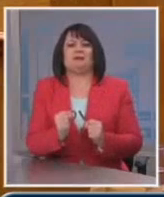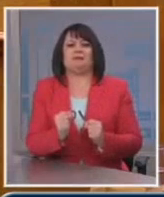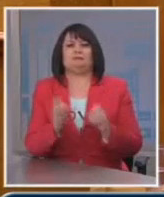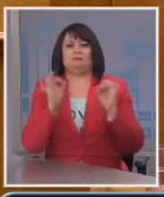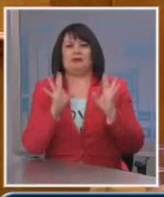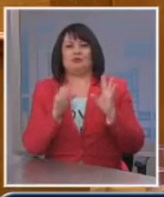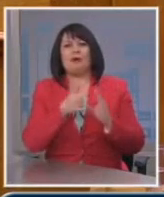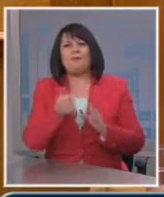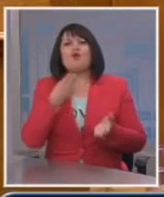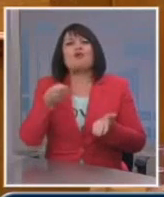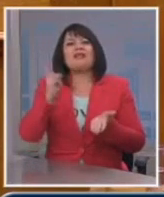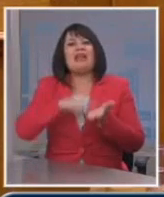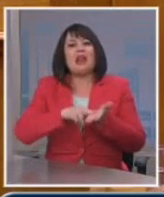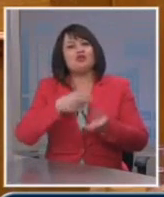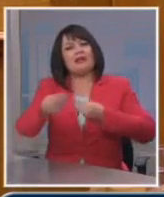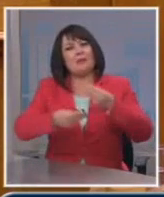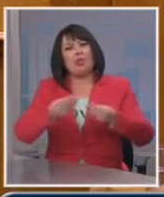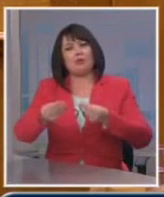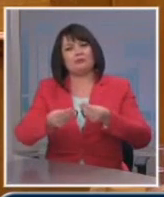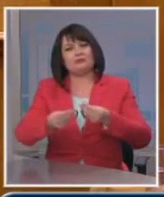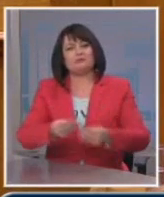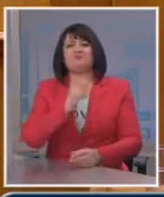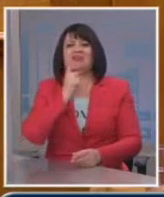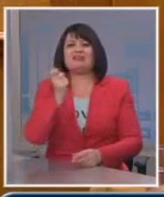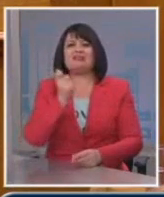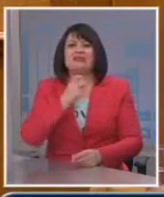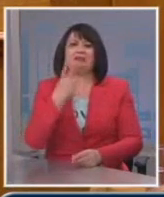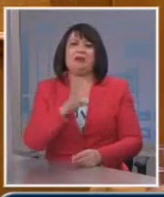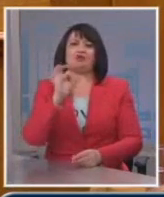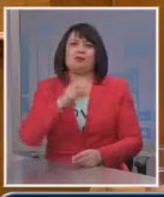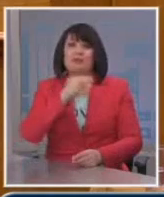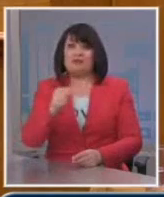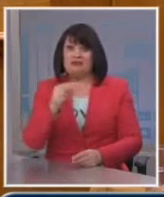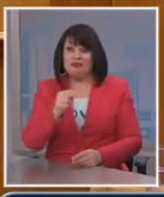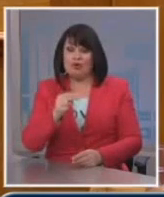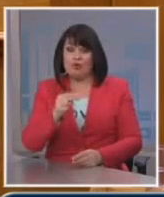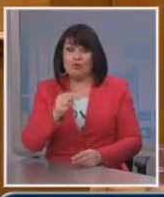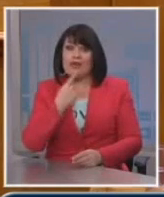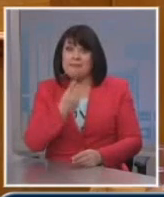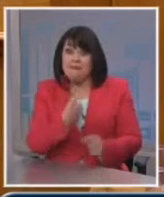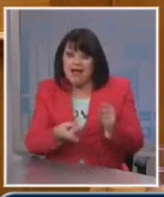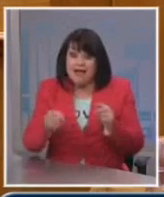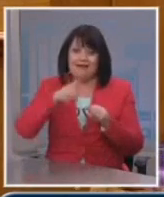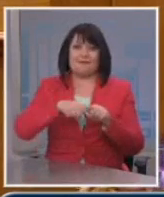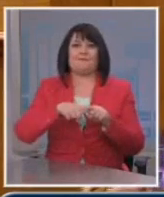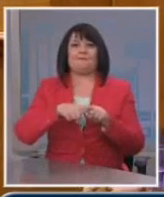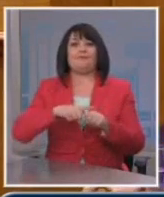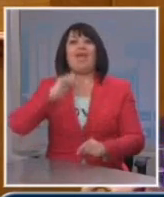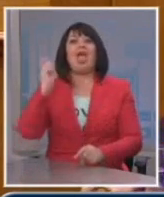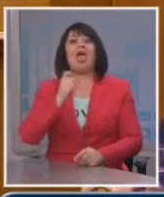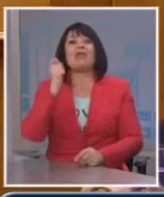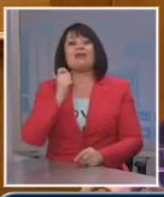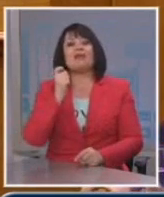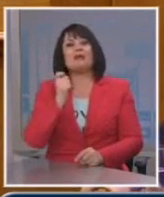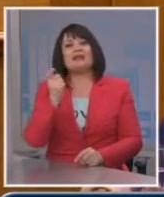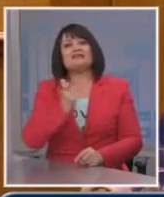μόνο το ανταποδοτικό και θα έπαιρνε μια σύνταξη περίπου 250 ευρώ, και είπα θα προστεθεί και το ποσό της εθνικής σύνταξης ώστε